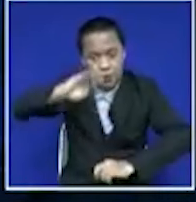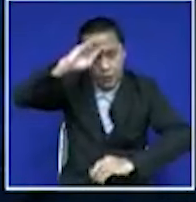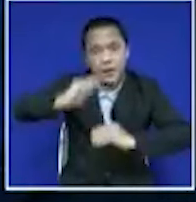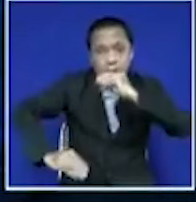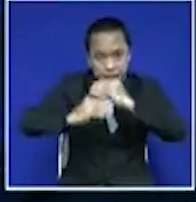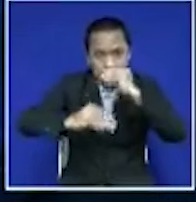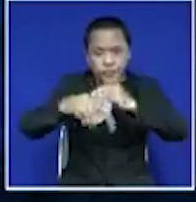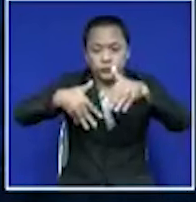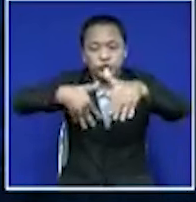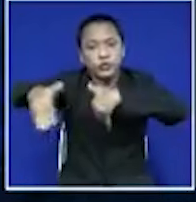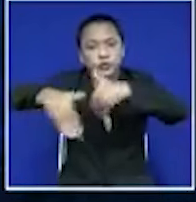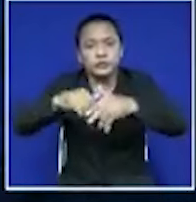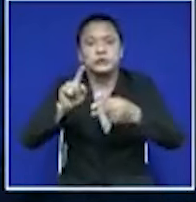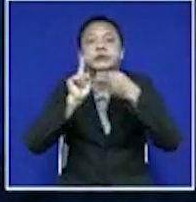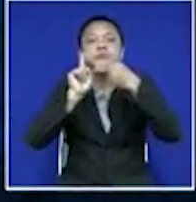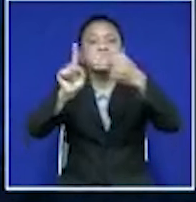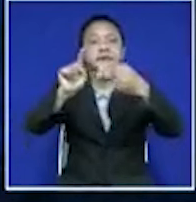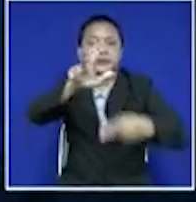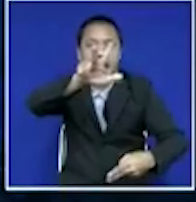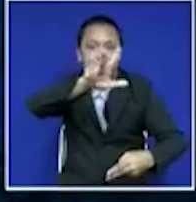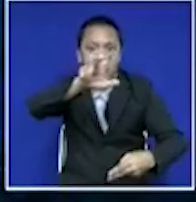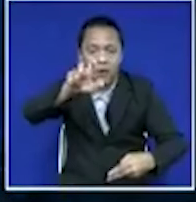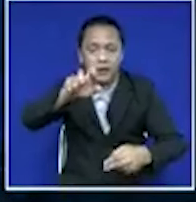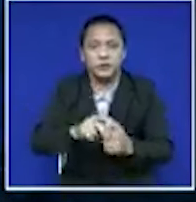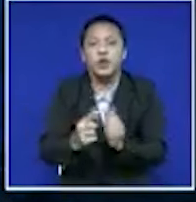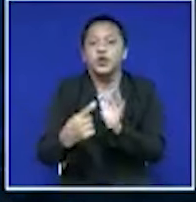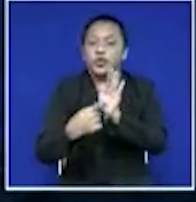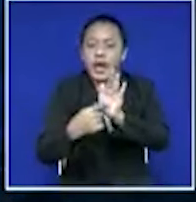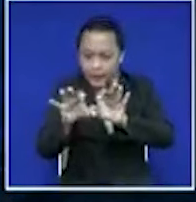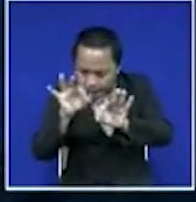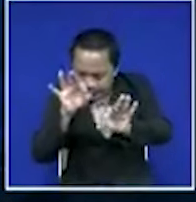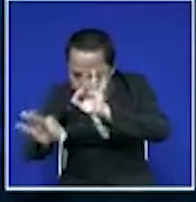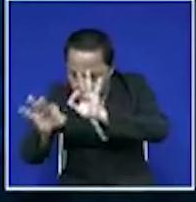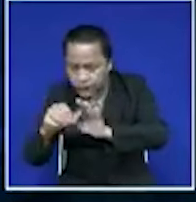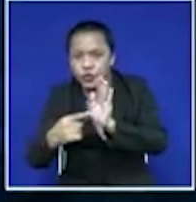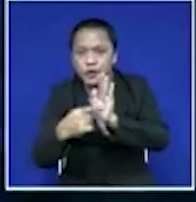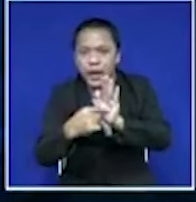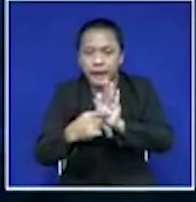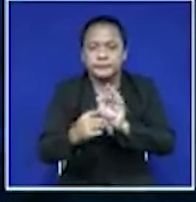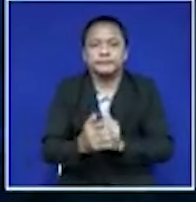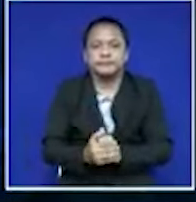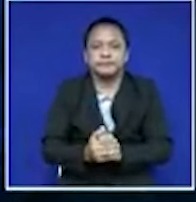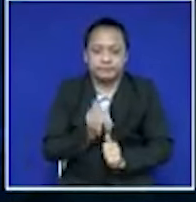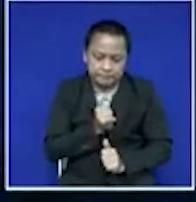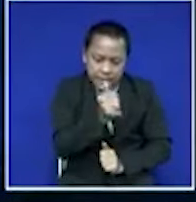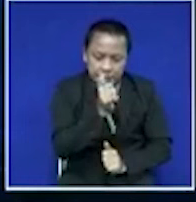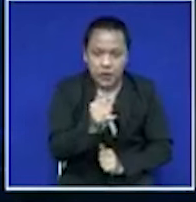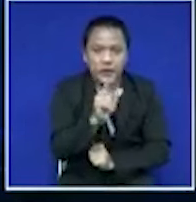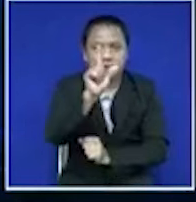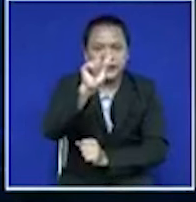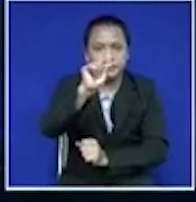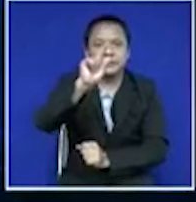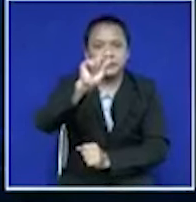ติมในชุมชนอีก 1,300 ตัวอย่างนะครับก็คือคนเนี่ยแหละครับเพราะฉะนั้นจะเข้าไปในวันที่